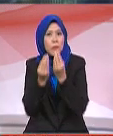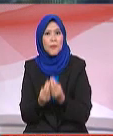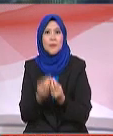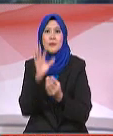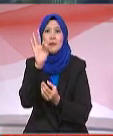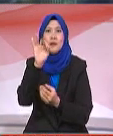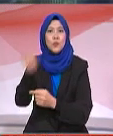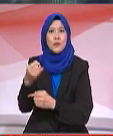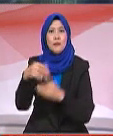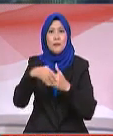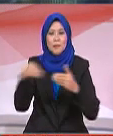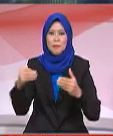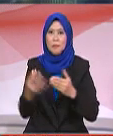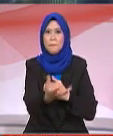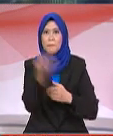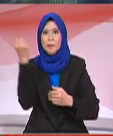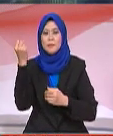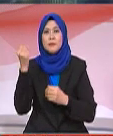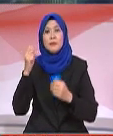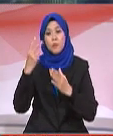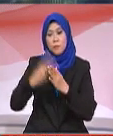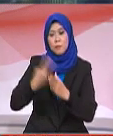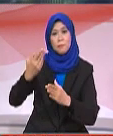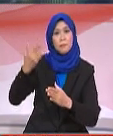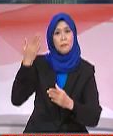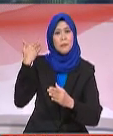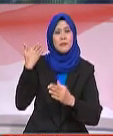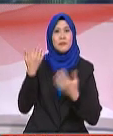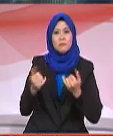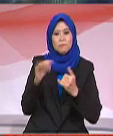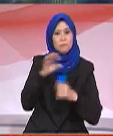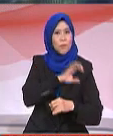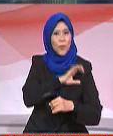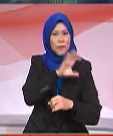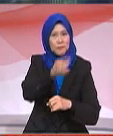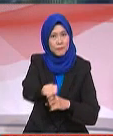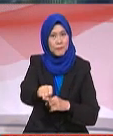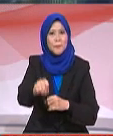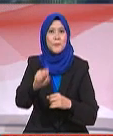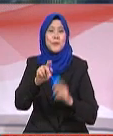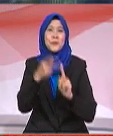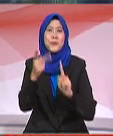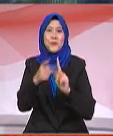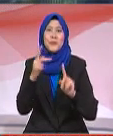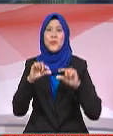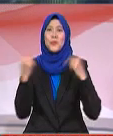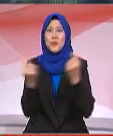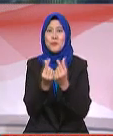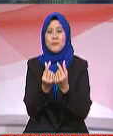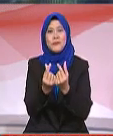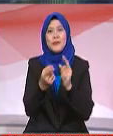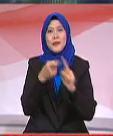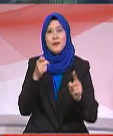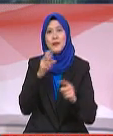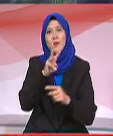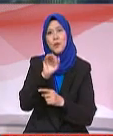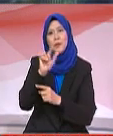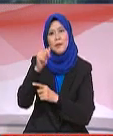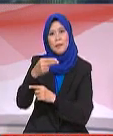dirampas. Kegiatan yang dilakukan sejak 2 bulan lepas dikesan Polis Pulau Pinang menerusi pasukan Merin Wilayah